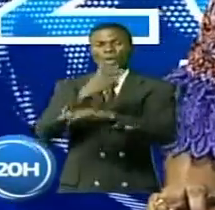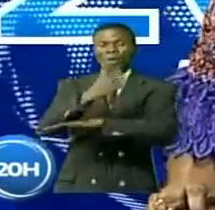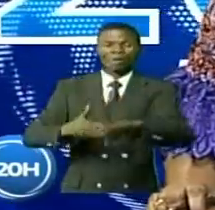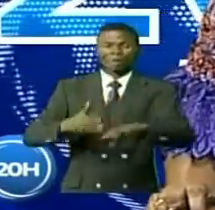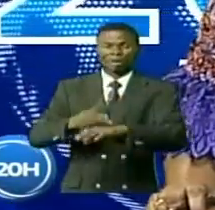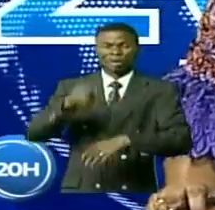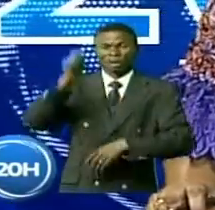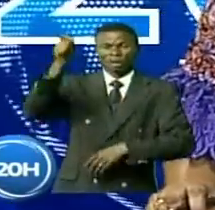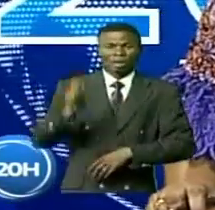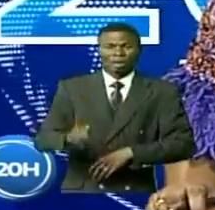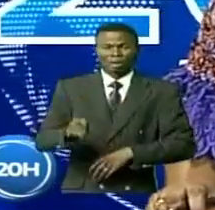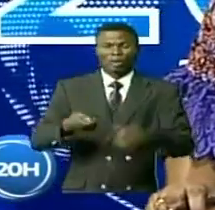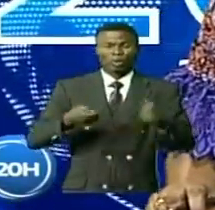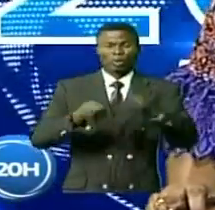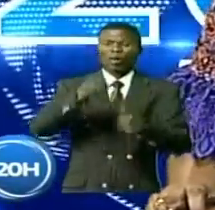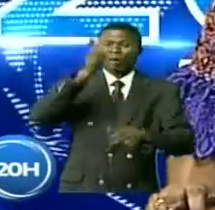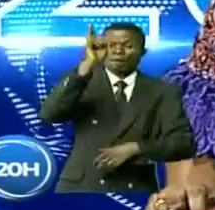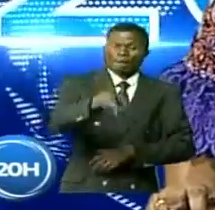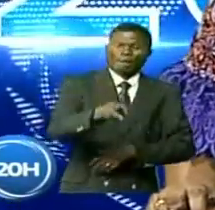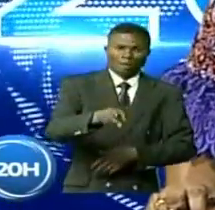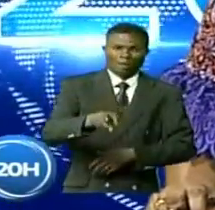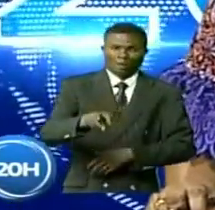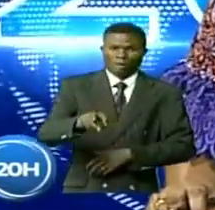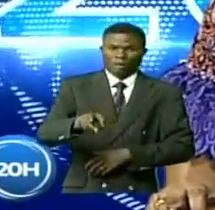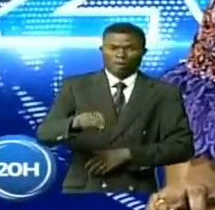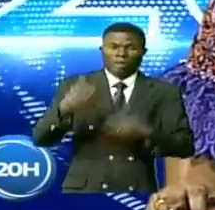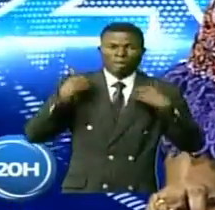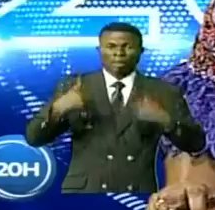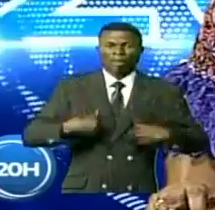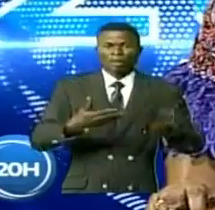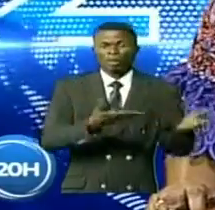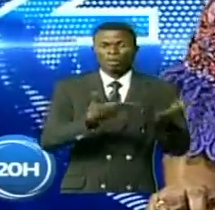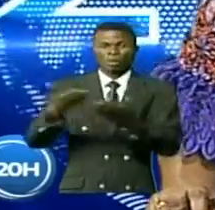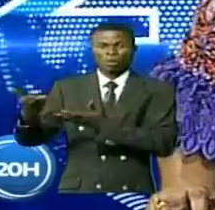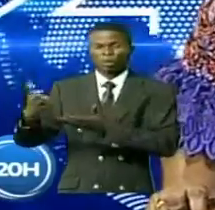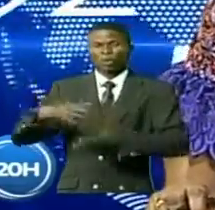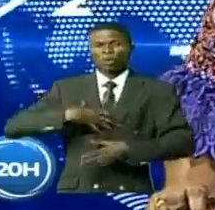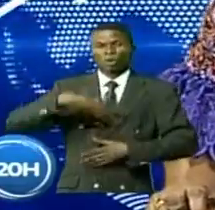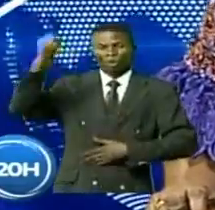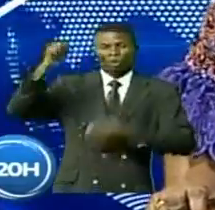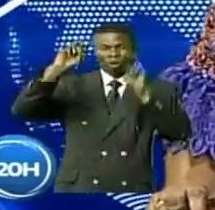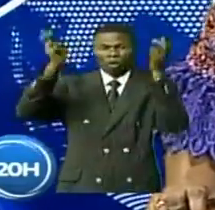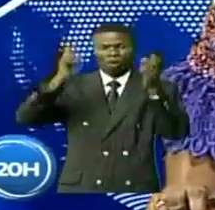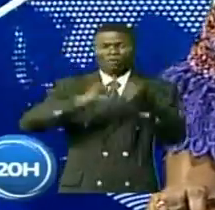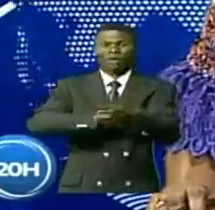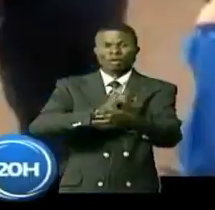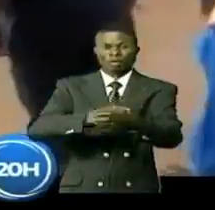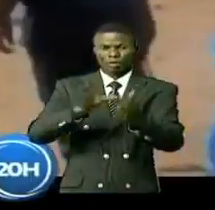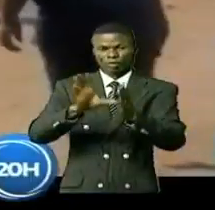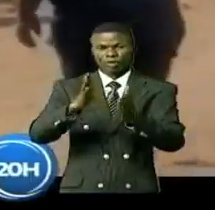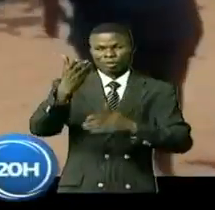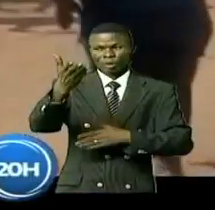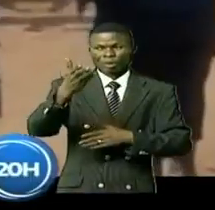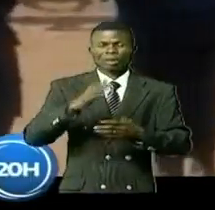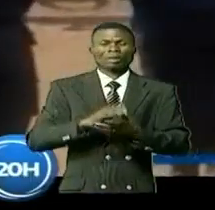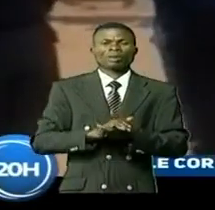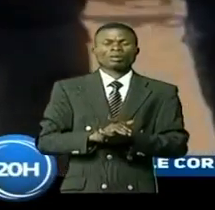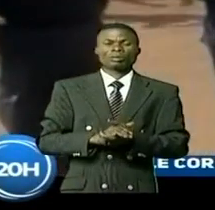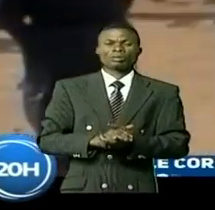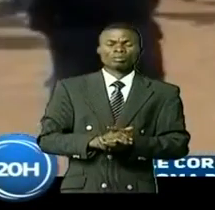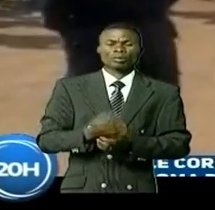congolais serait tué par une balle de réplique. Son corps a été accueilli en triomphe dans la ville de Goma. Regardez.